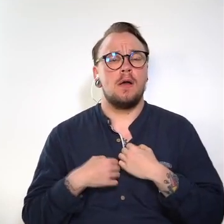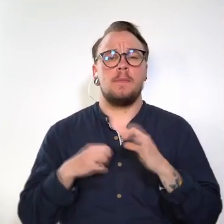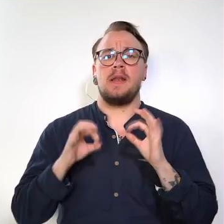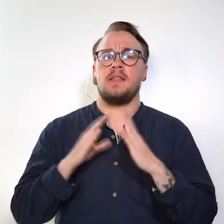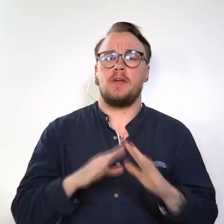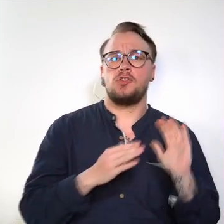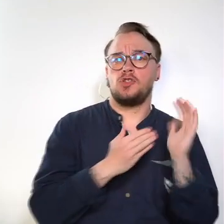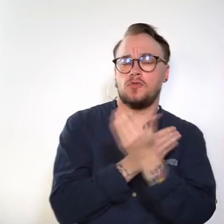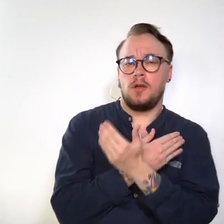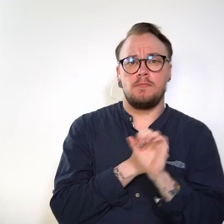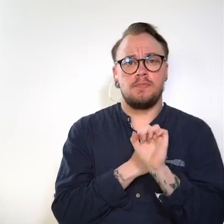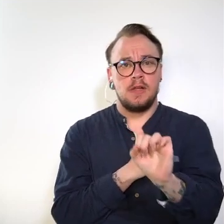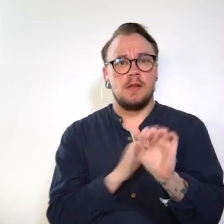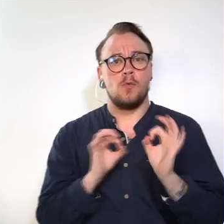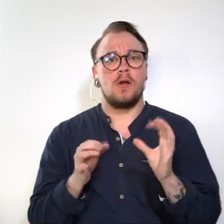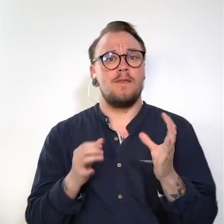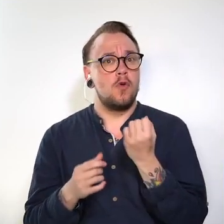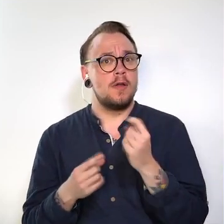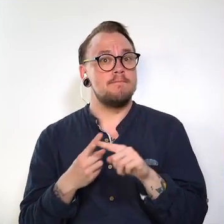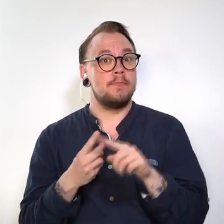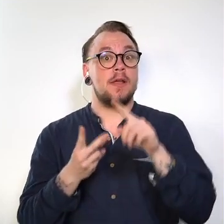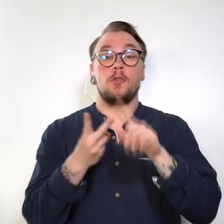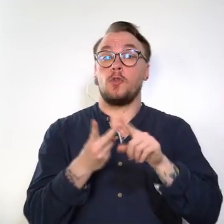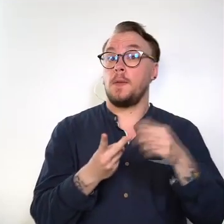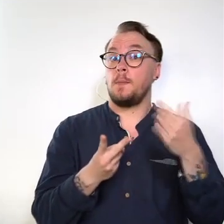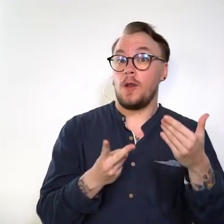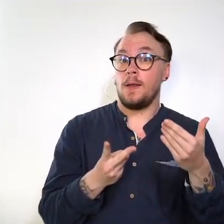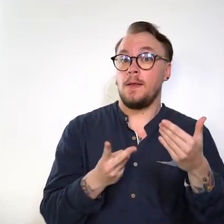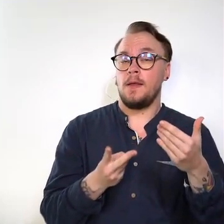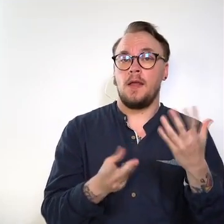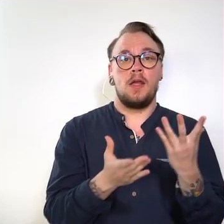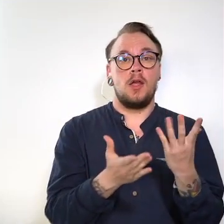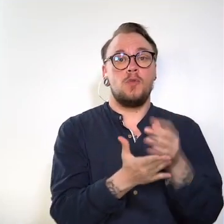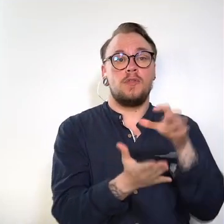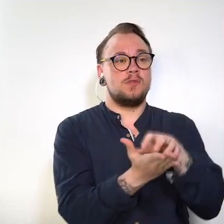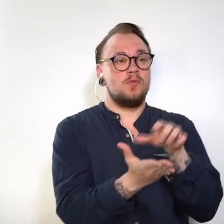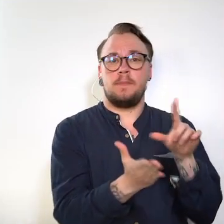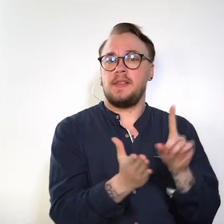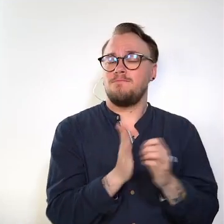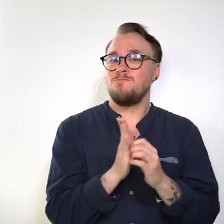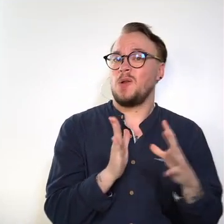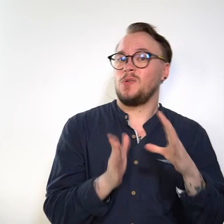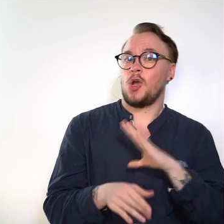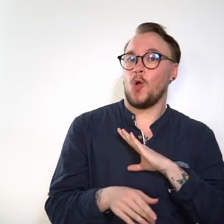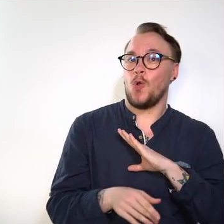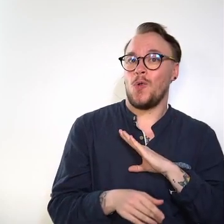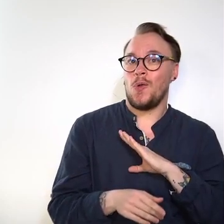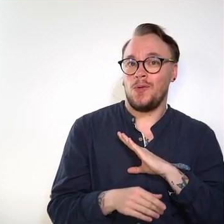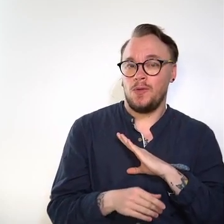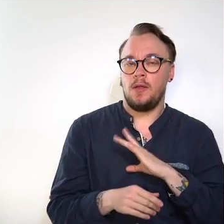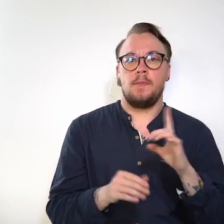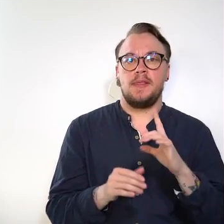suojautua. Mutta toisena oli sitten nimenomaan se, että mitkä nämä yhteiskunnalliset seuraukset, minkälaisia niin kuin,